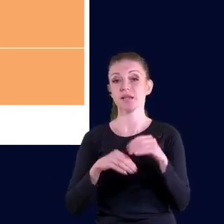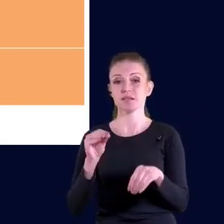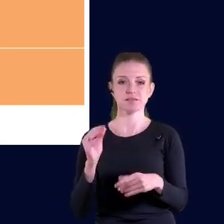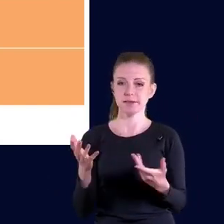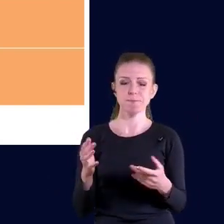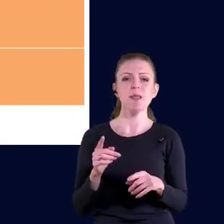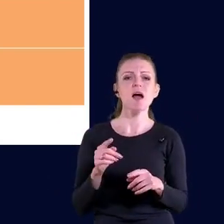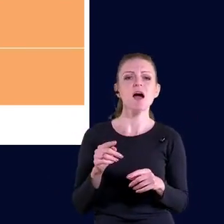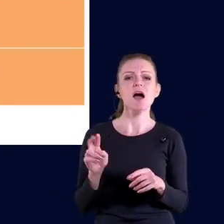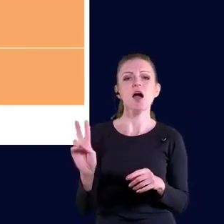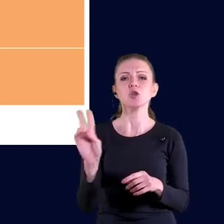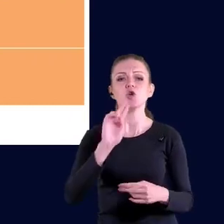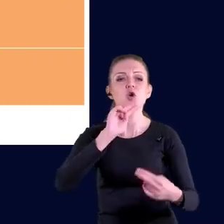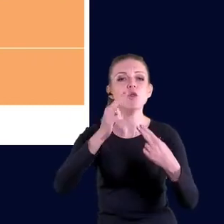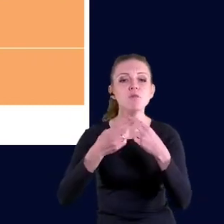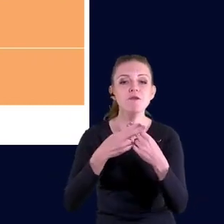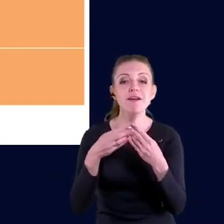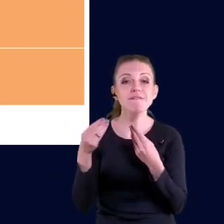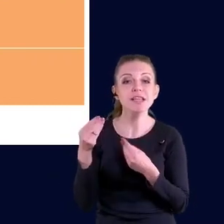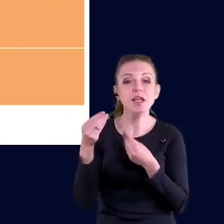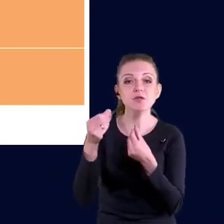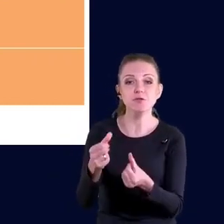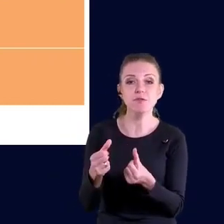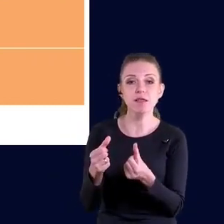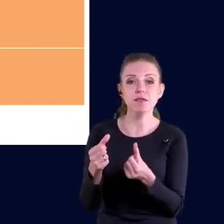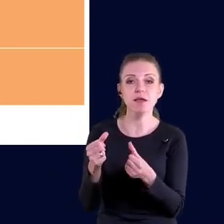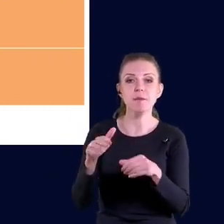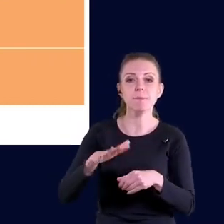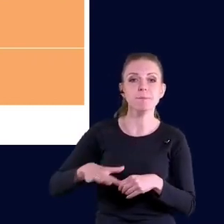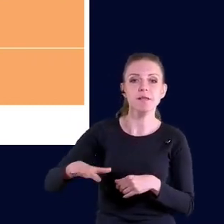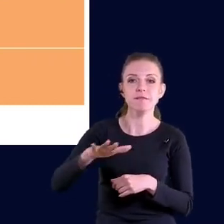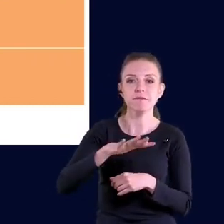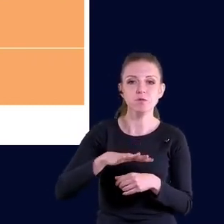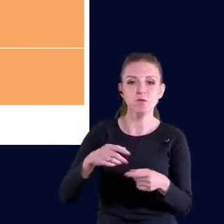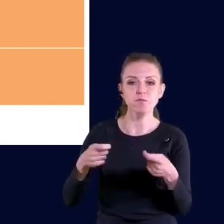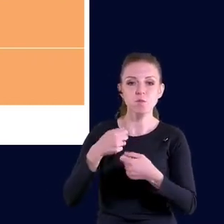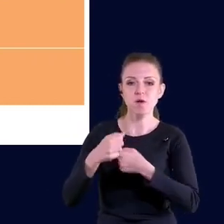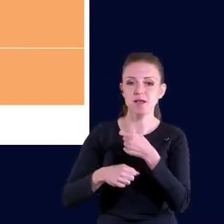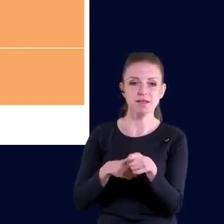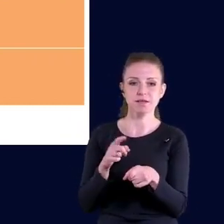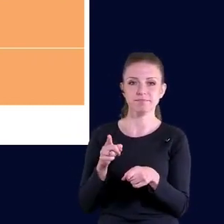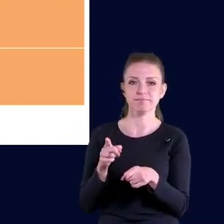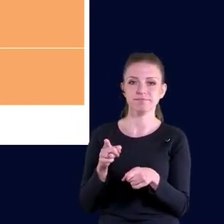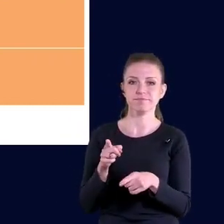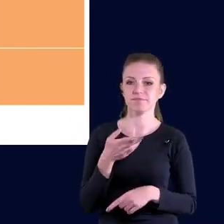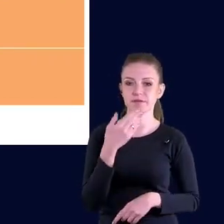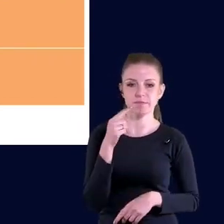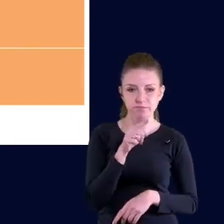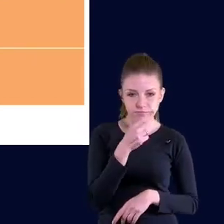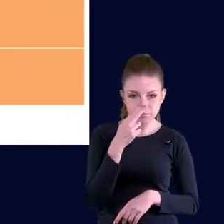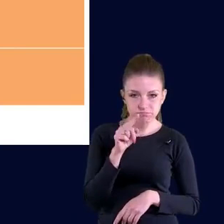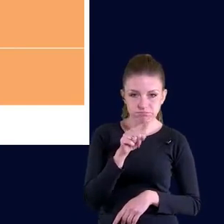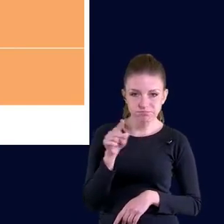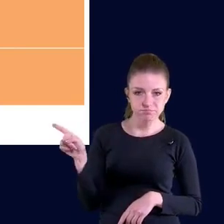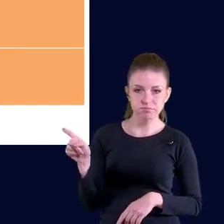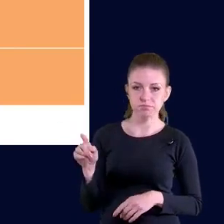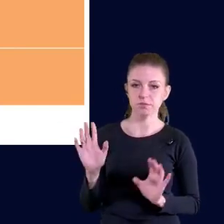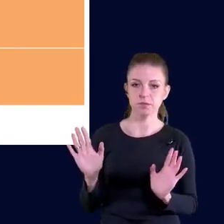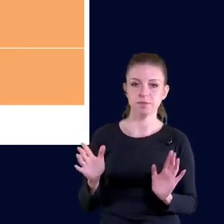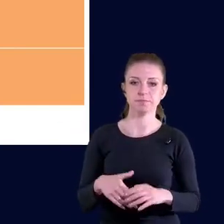respondentów nie zaznaczył finansowania takich platform współpracy dla